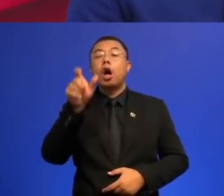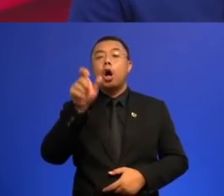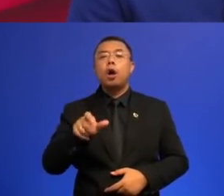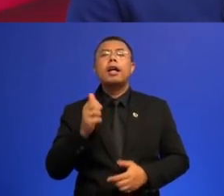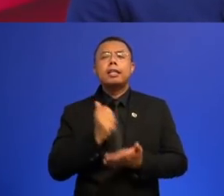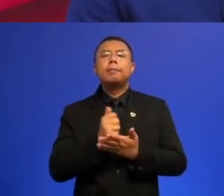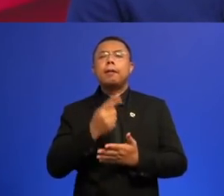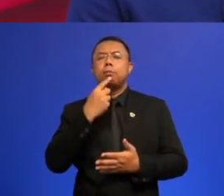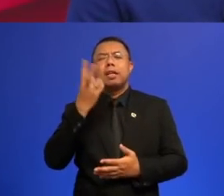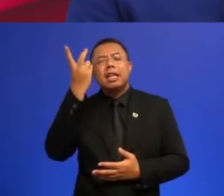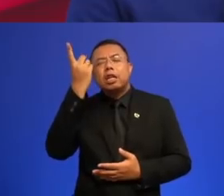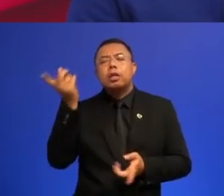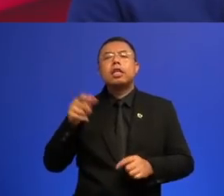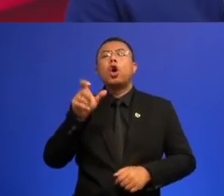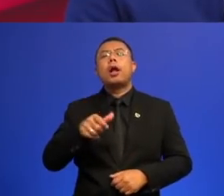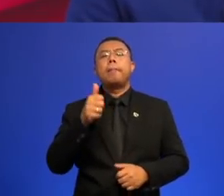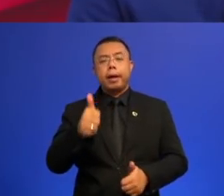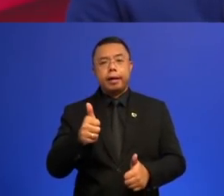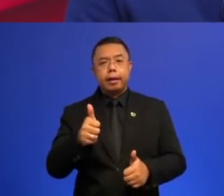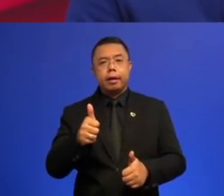yang sebenarnya punya kerinduan jadi orang baik.